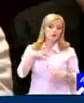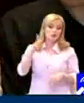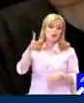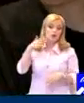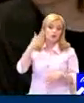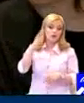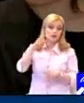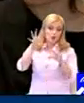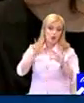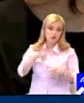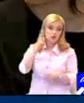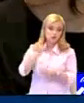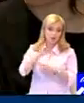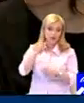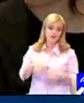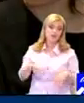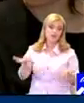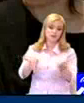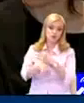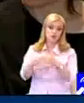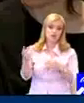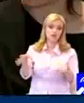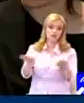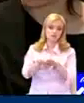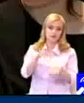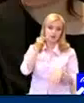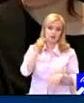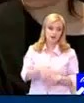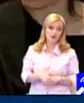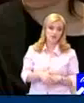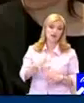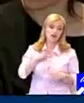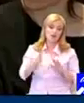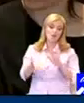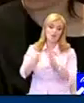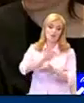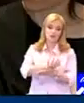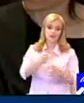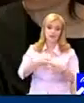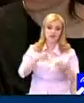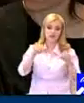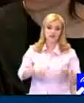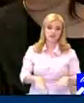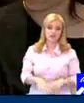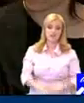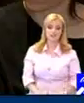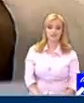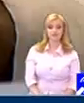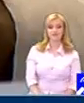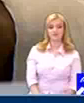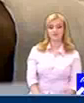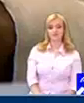recunoașterea căsătoriei între persoane de același sex. După mai multe amânări, CCR a decis să solicite un punct de vedere al Curții Europene